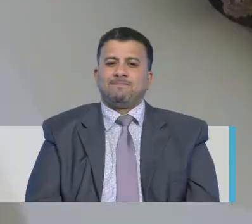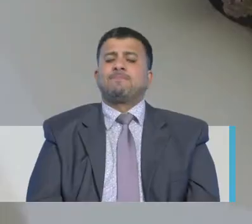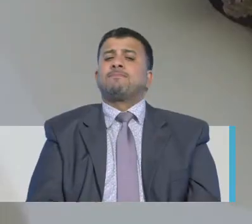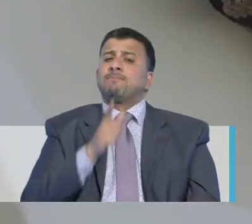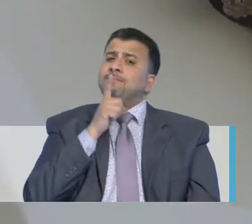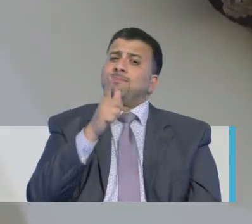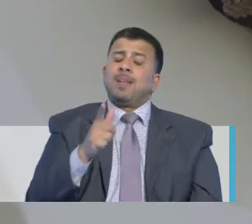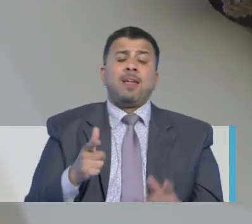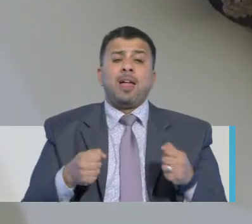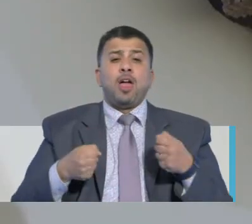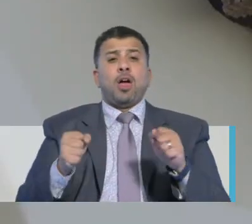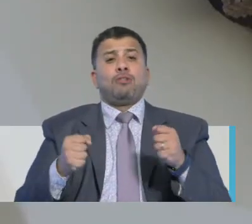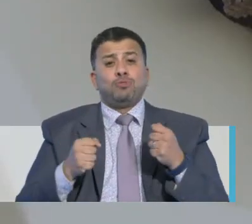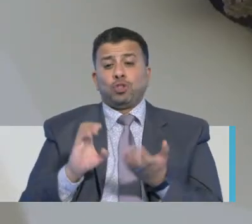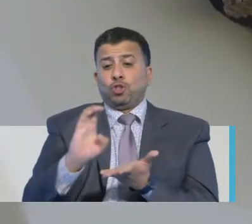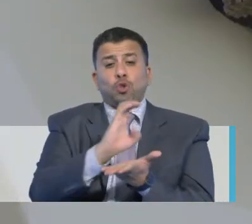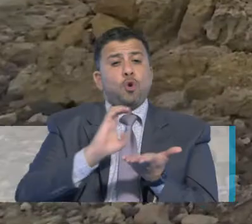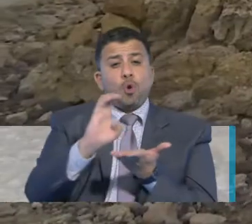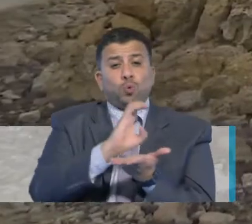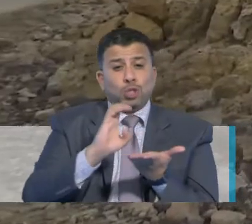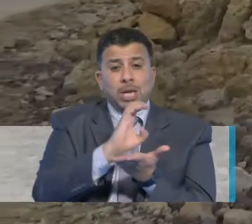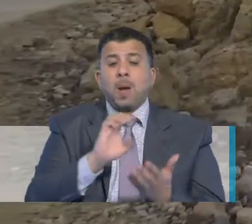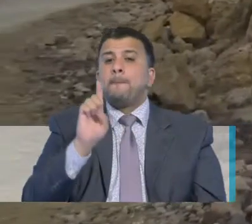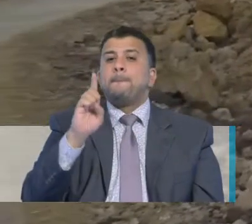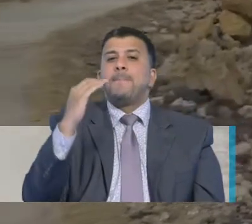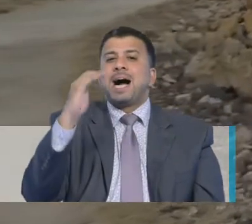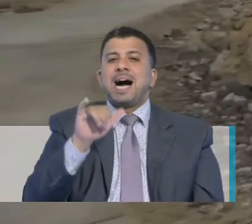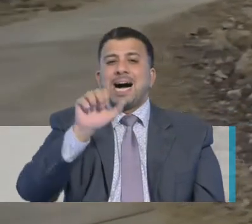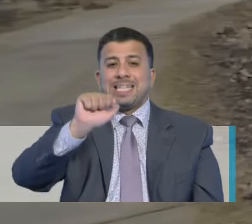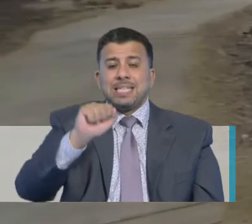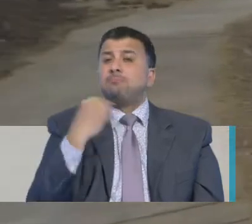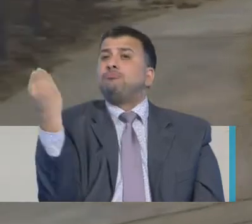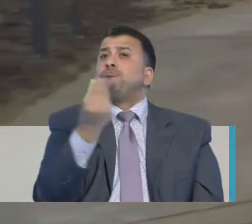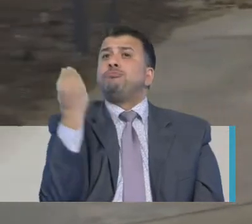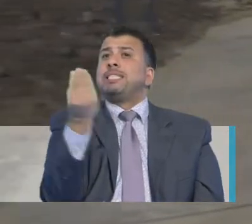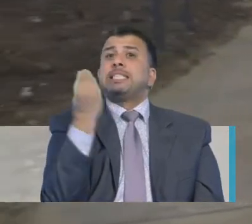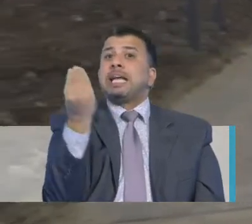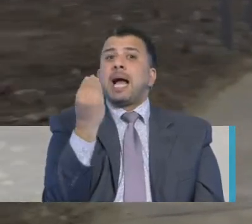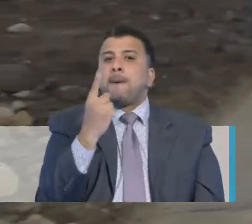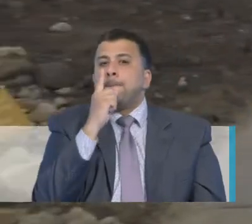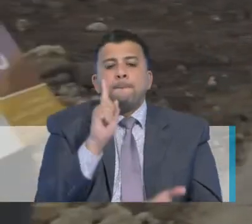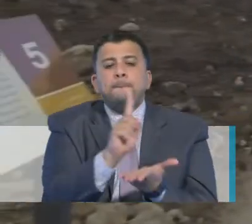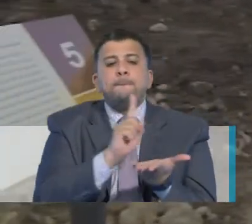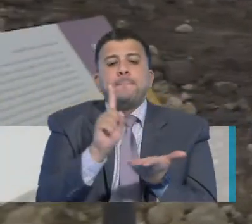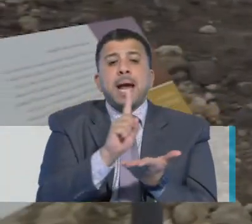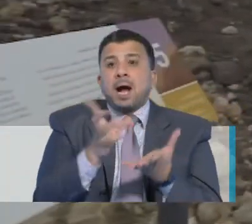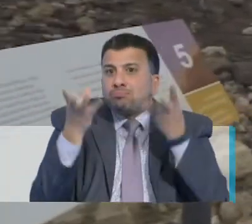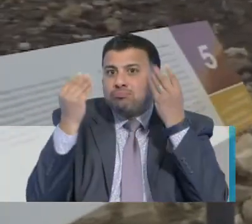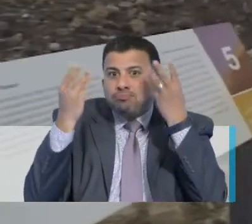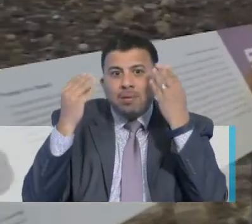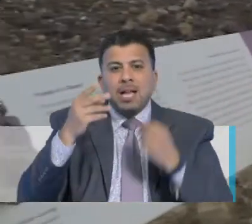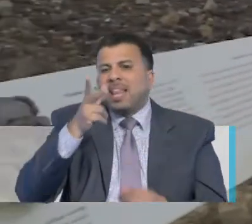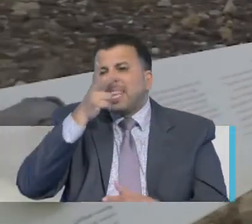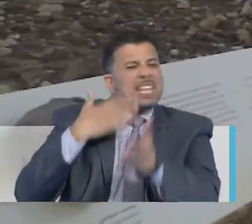وتعد الحديقة الجيولوجية في بحيص مشروعا رائدا في مجال السياحة البيئية، يهدف إلى تعريف الزوار بتاريخ